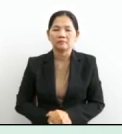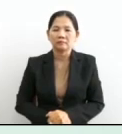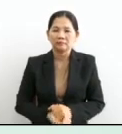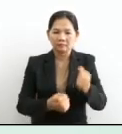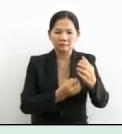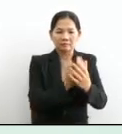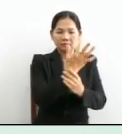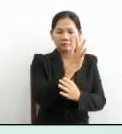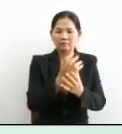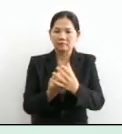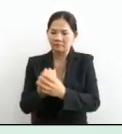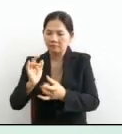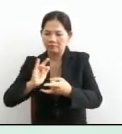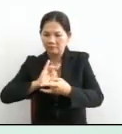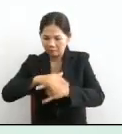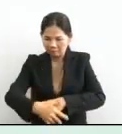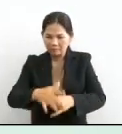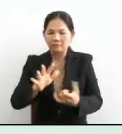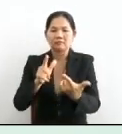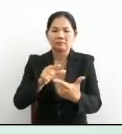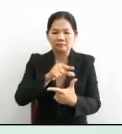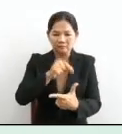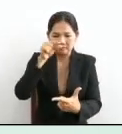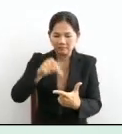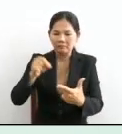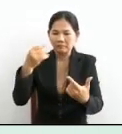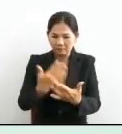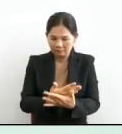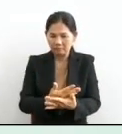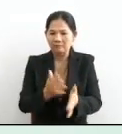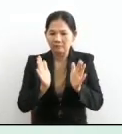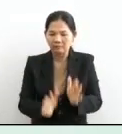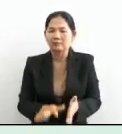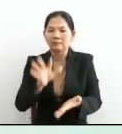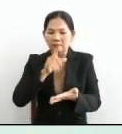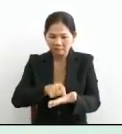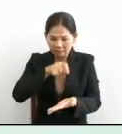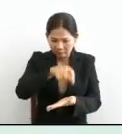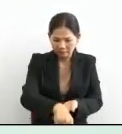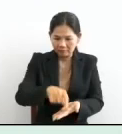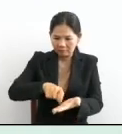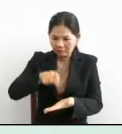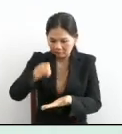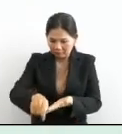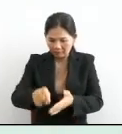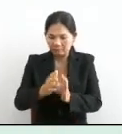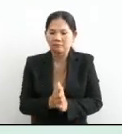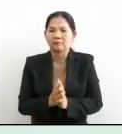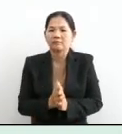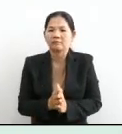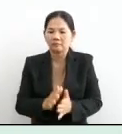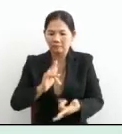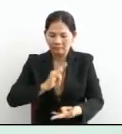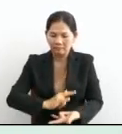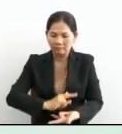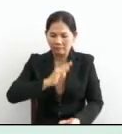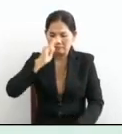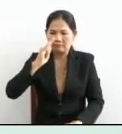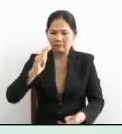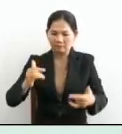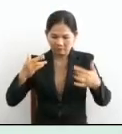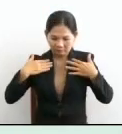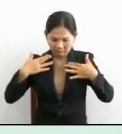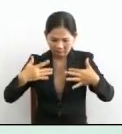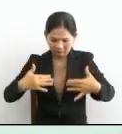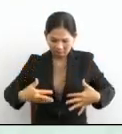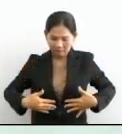Đâm đầm lồng mí, chia chùm rơ thầm mấy rồi bỏ cá sẽ có, đâm bấy bằng cán, prạ chi vẹp phiếp rồi